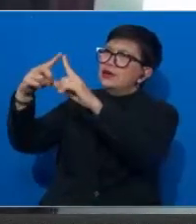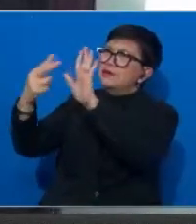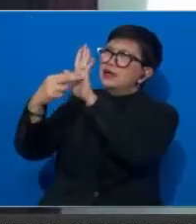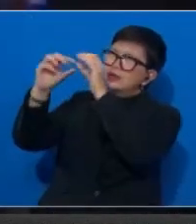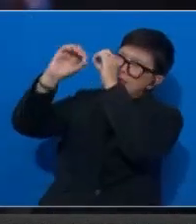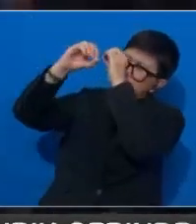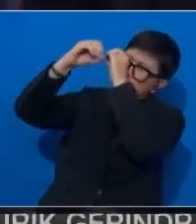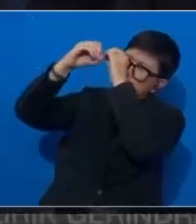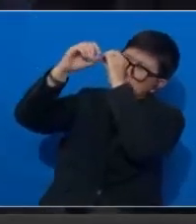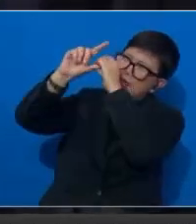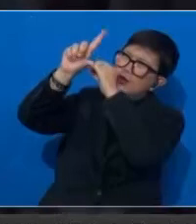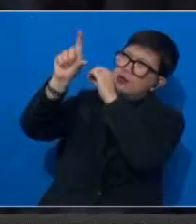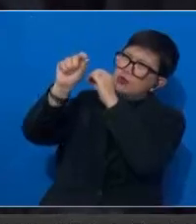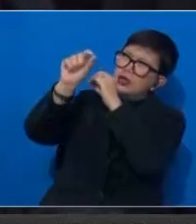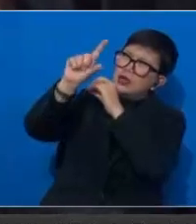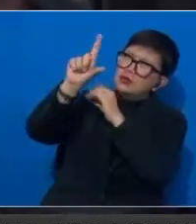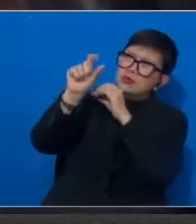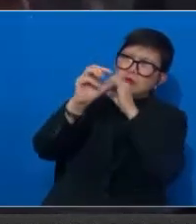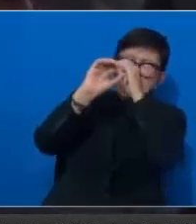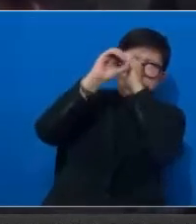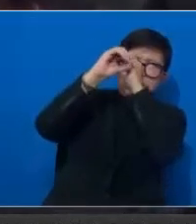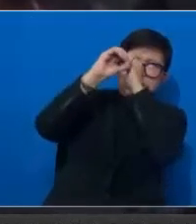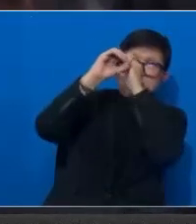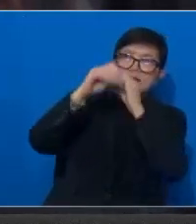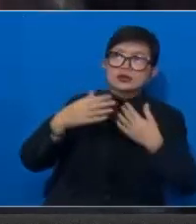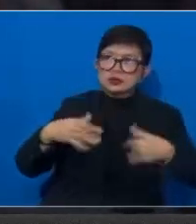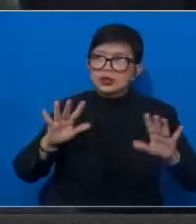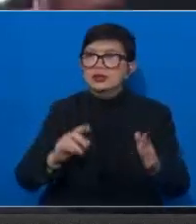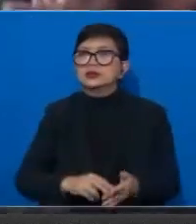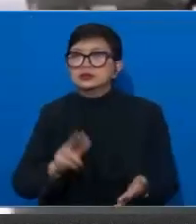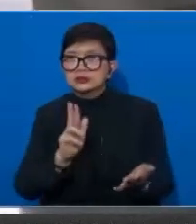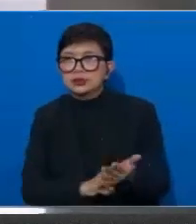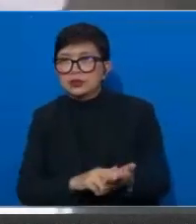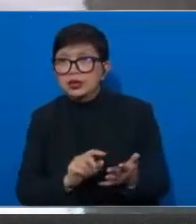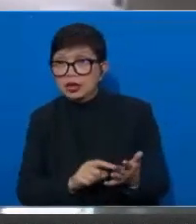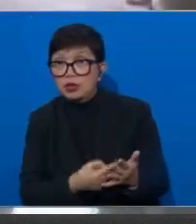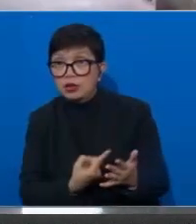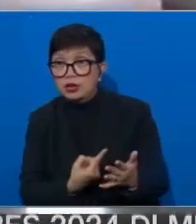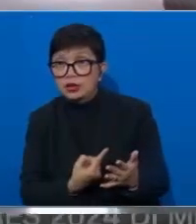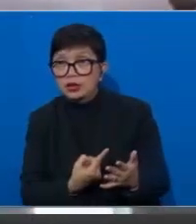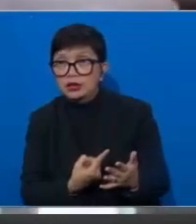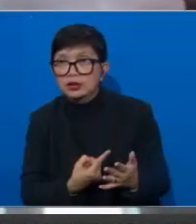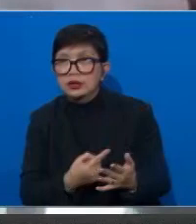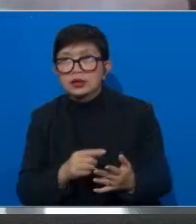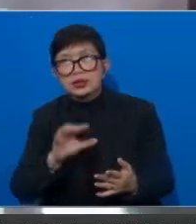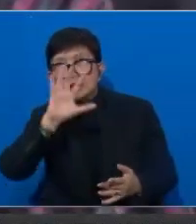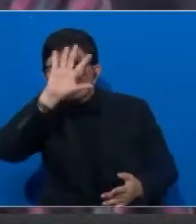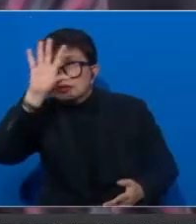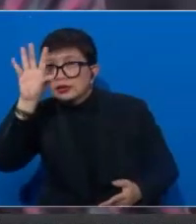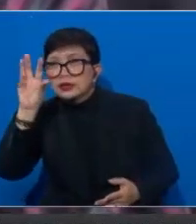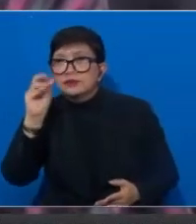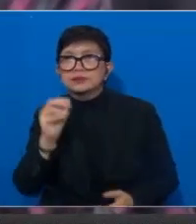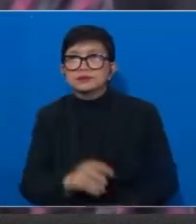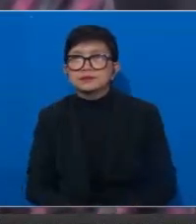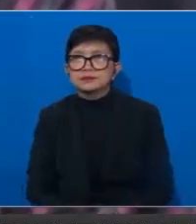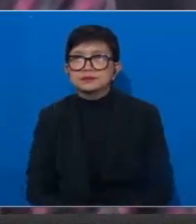perjalanan bulan, Jemaah An-Nazir juga menentukan awal bulan Hijriah dengan melihat tanda-tanda alam. Yang